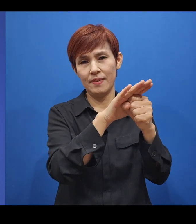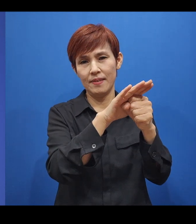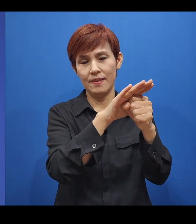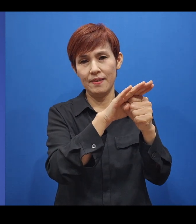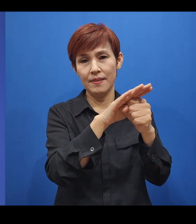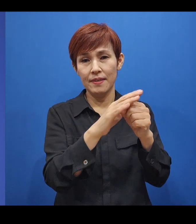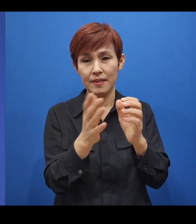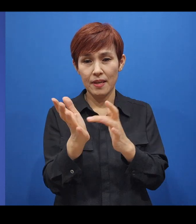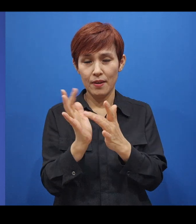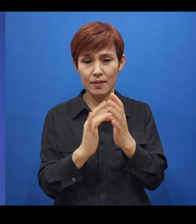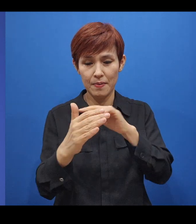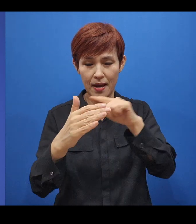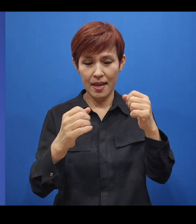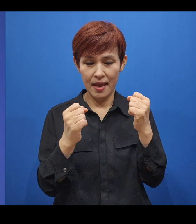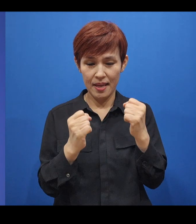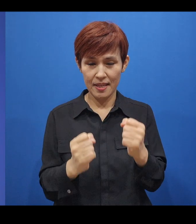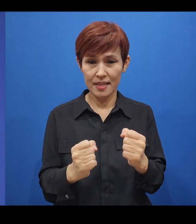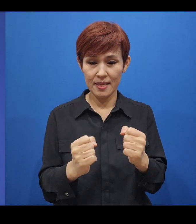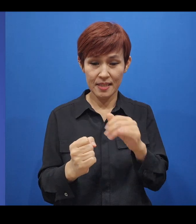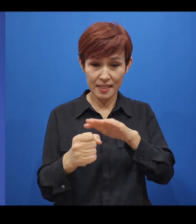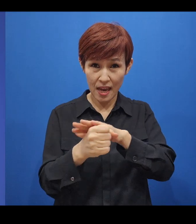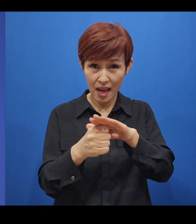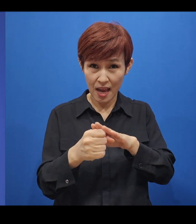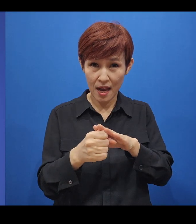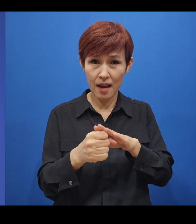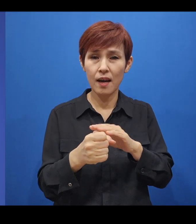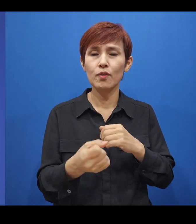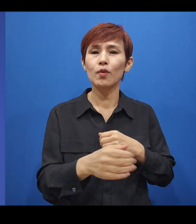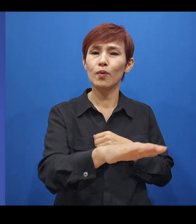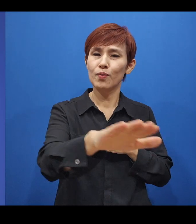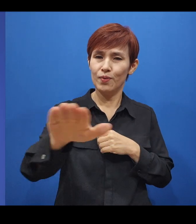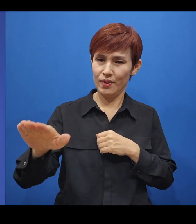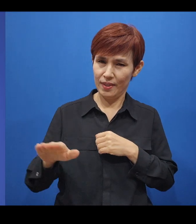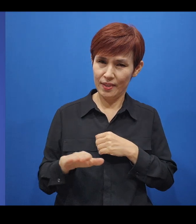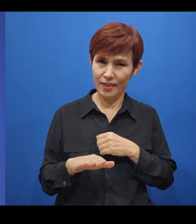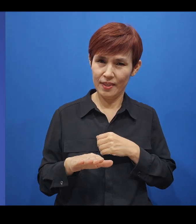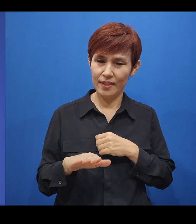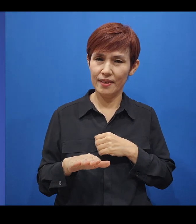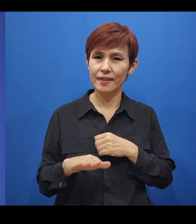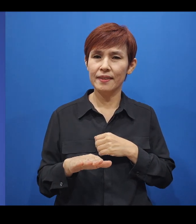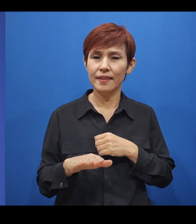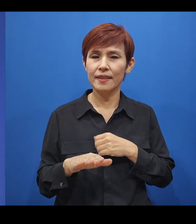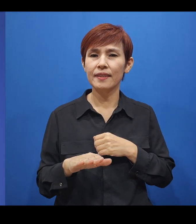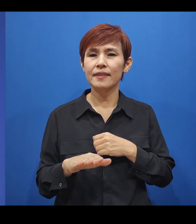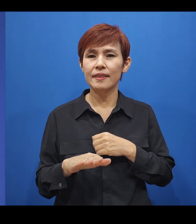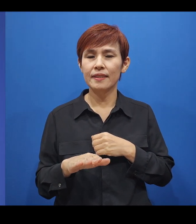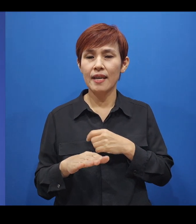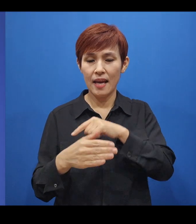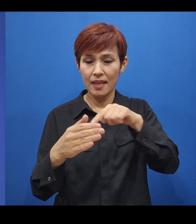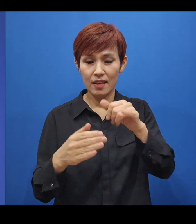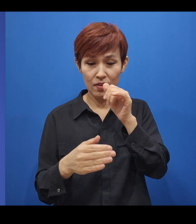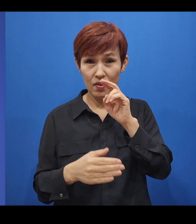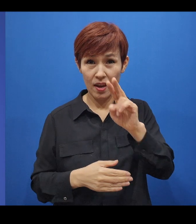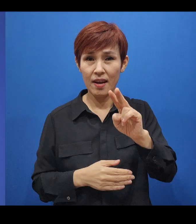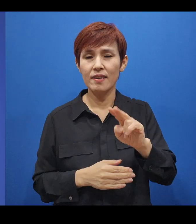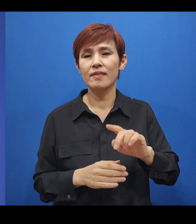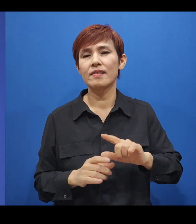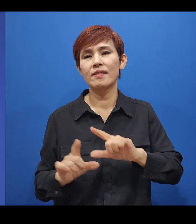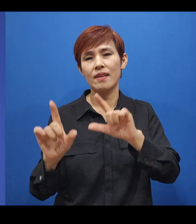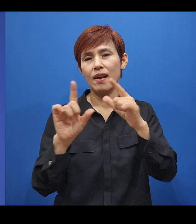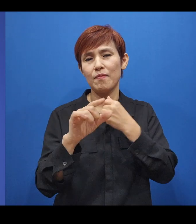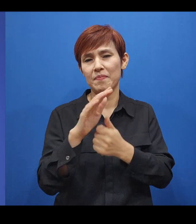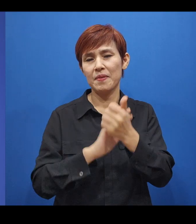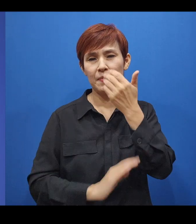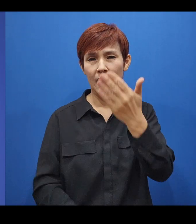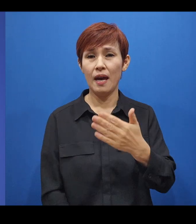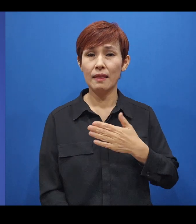그렇게 예수님 안에 거하는 그 사랑이 그들 안에도. 이게 우리가 살아갈 소망입니다. 나는